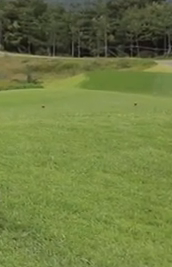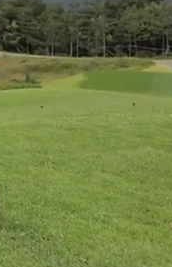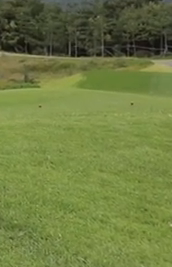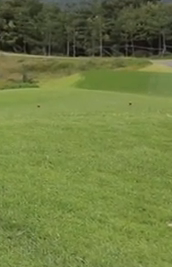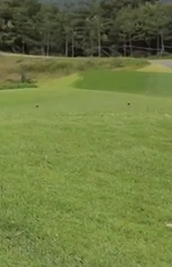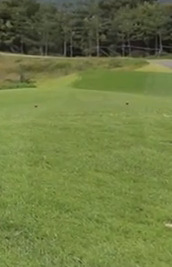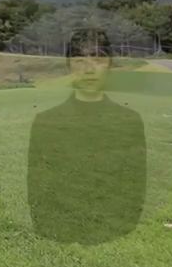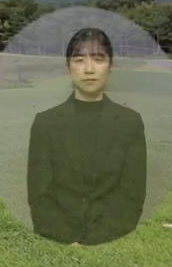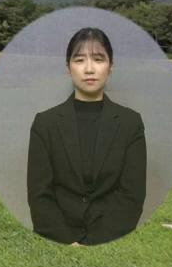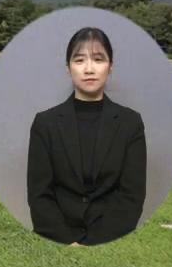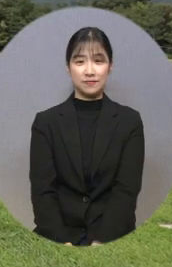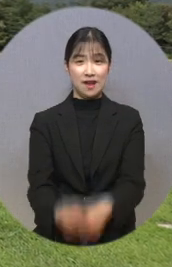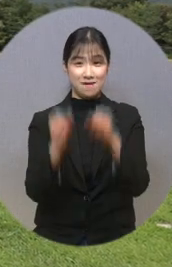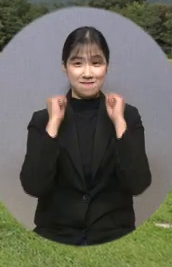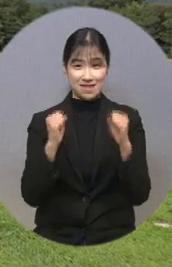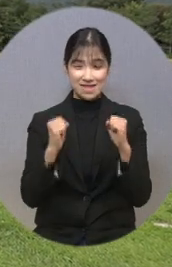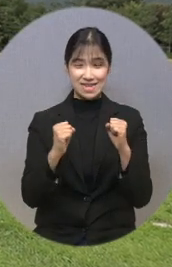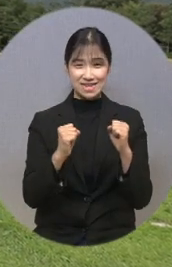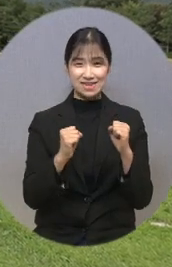화이팅 양.